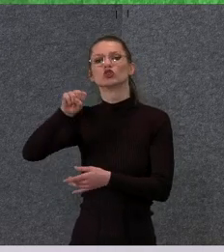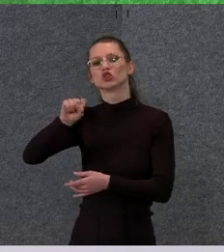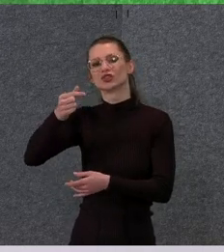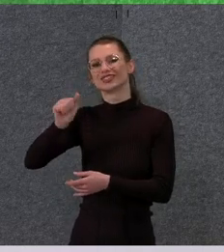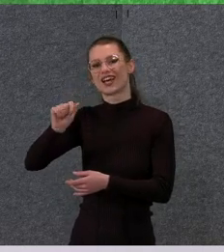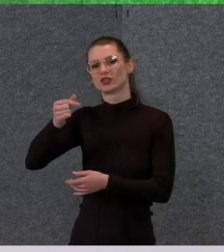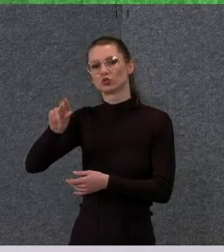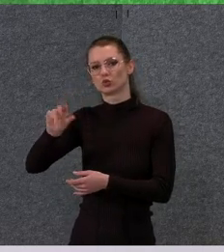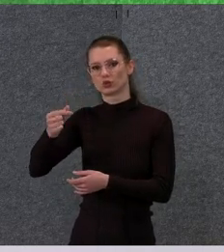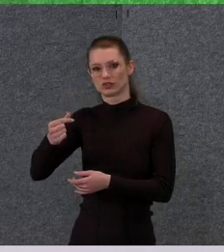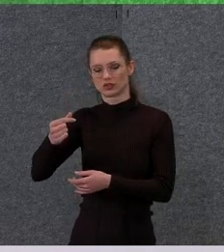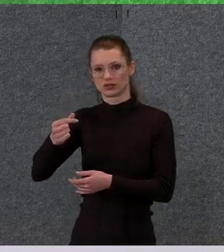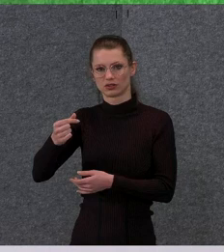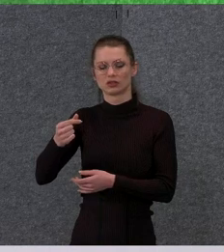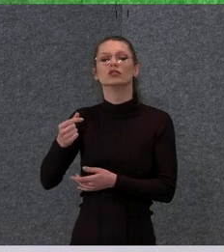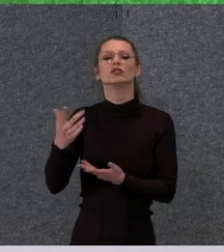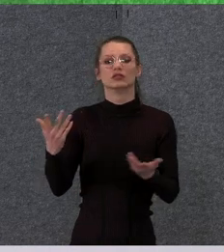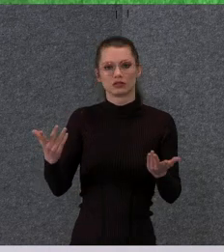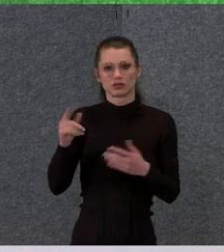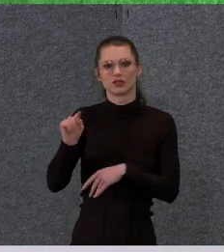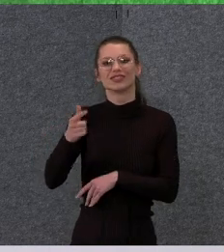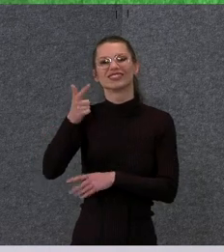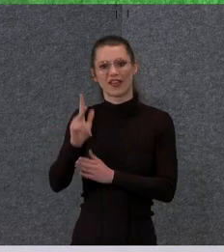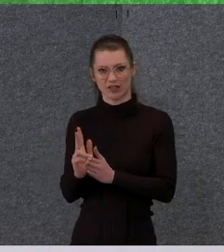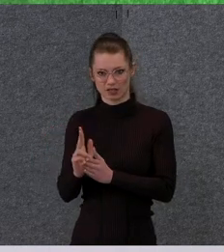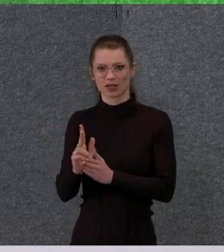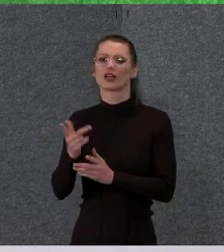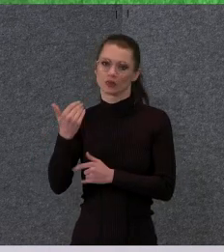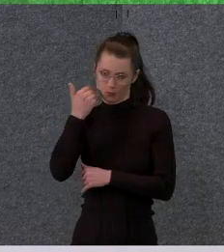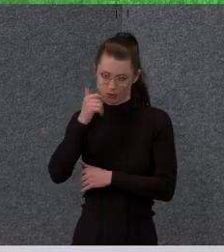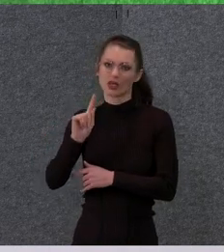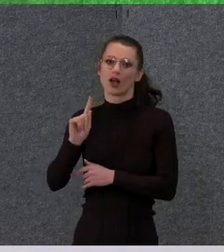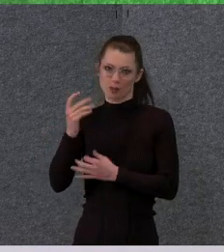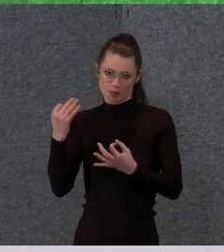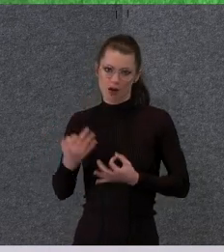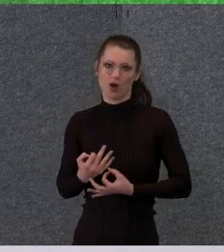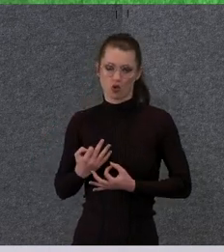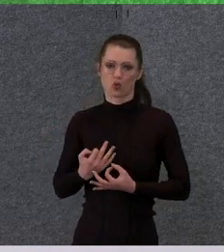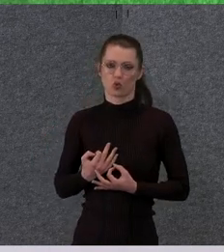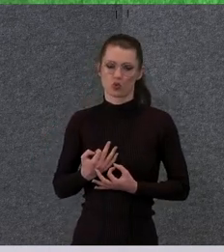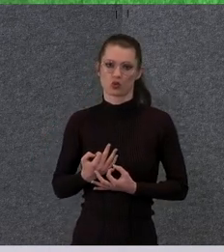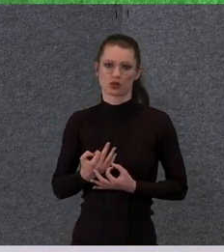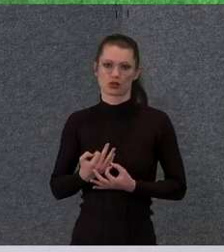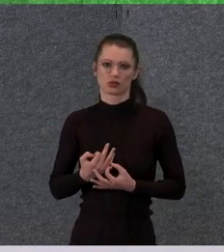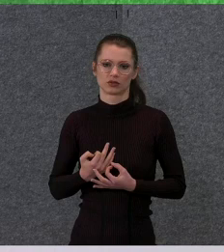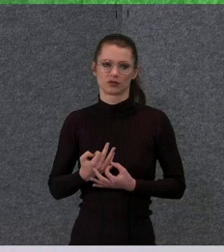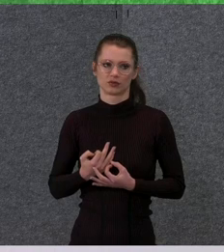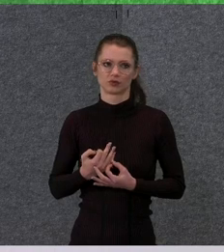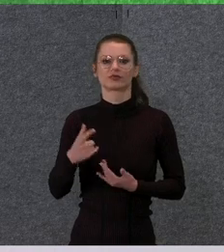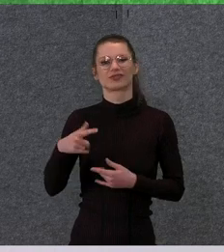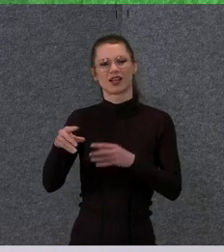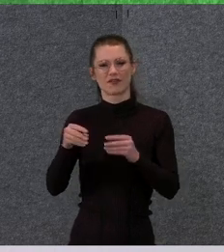Frauenstatut ist als Annex zur Satzung ebenfalls mit 2/3-Mehrheit zu verabschieden, sodass auch hier